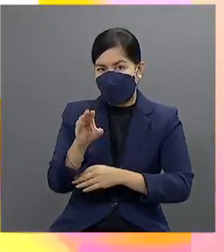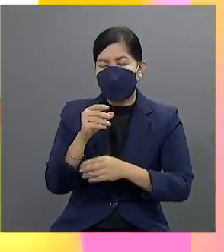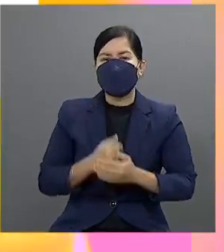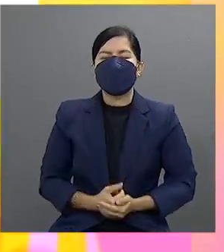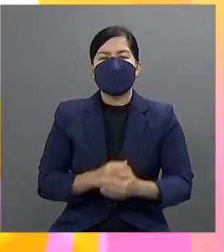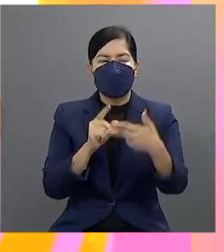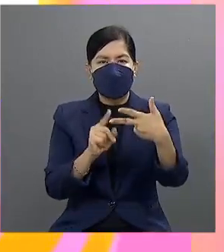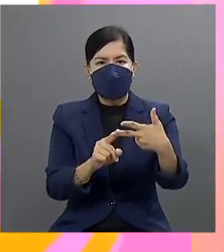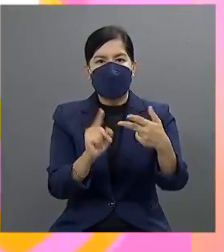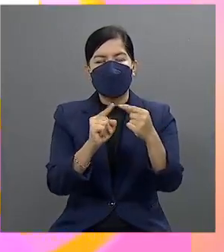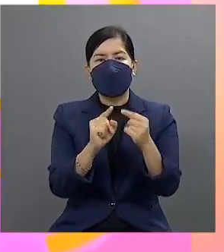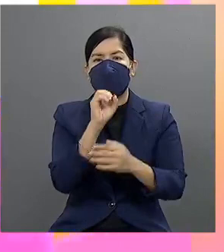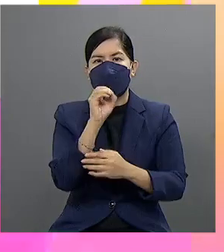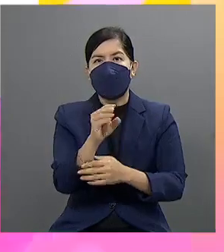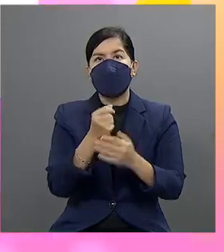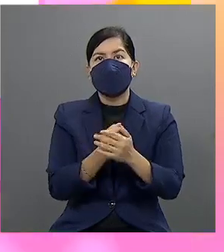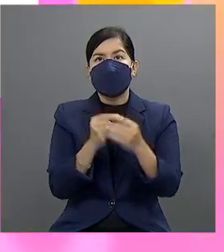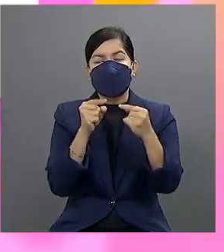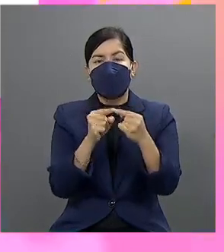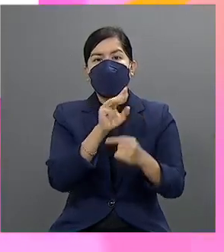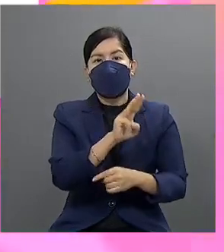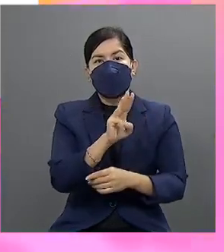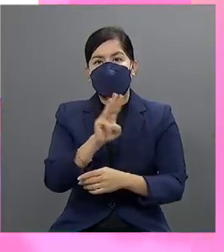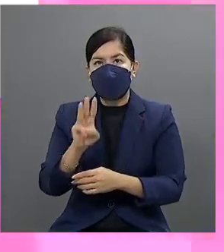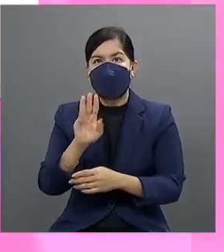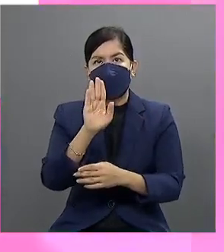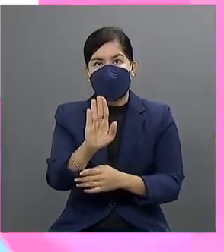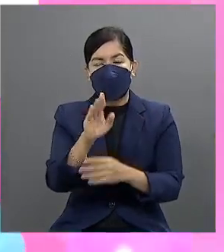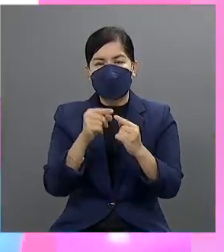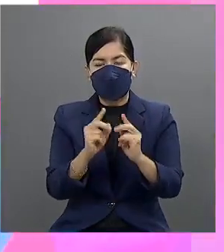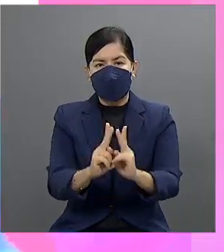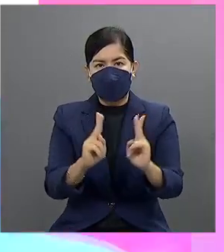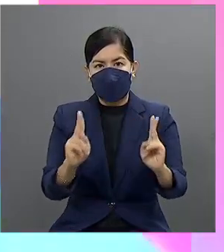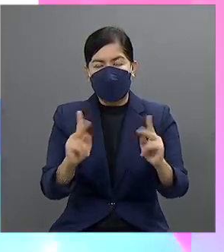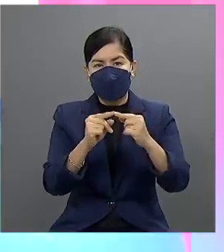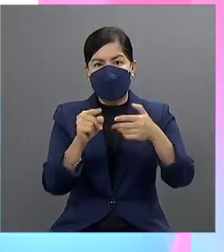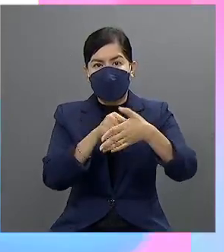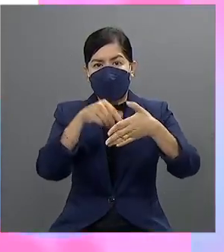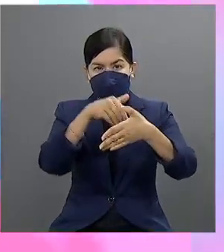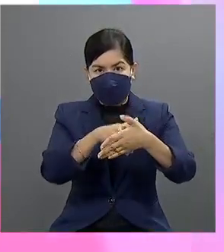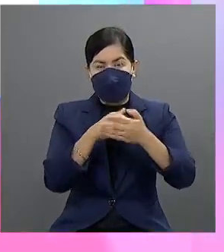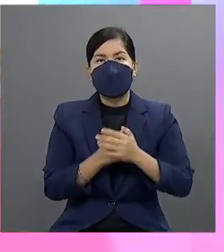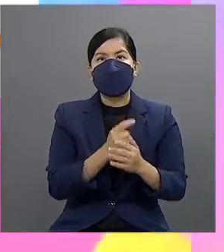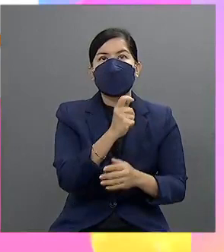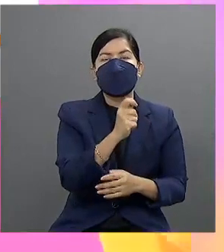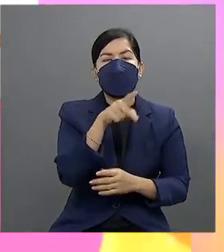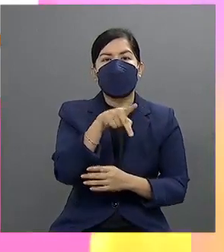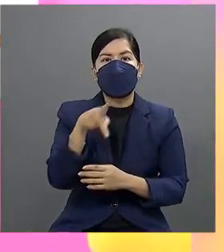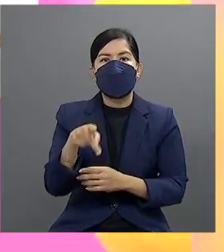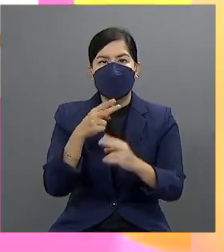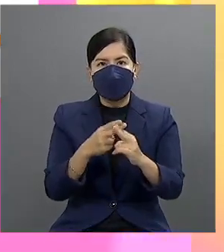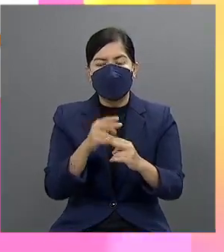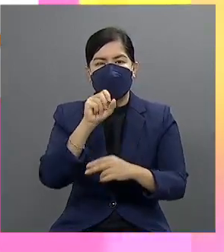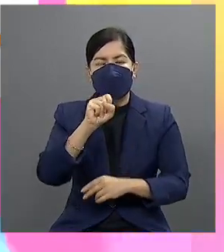งทางอิเล็กทรอนิกส์ผ่านเว็บไซต์สำนักงานคณะกรรมการการเลือกตั้งหรือผ่านทางแอปพลิเคชัน Smart Vote ในหัว